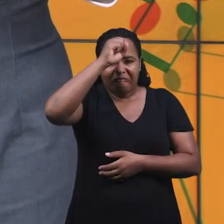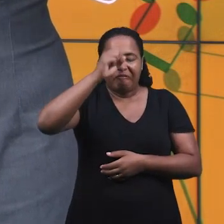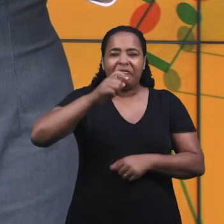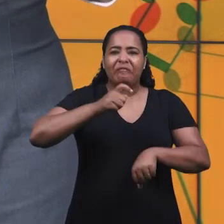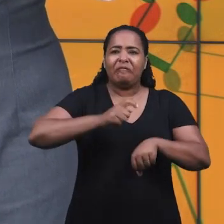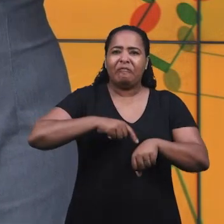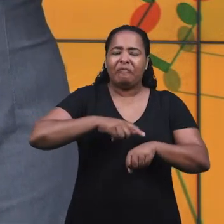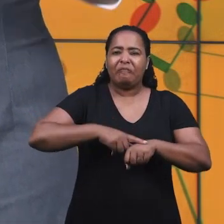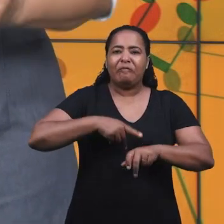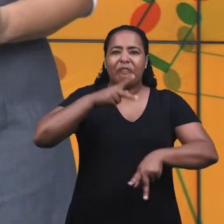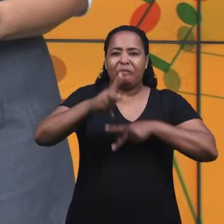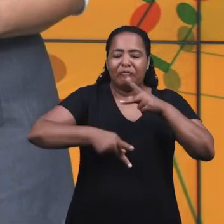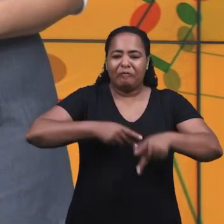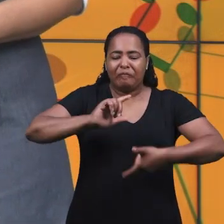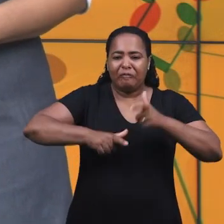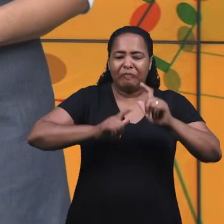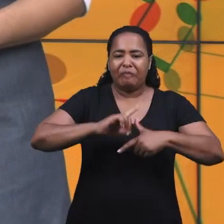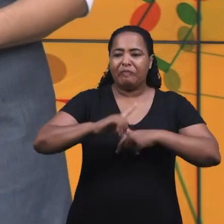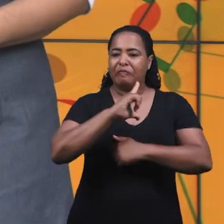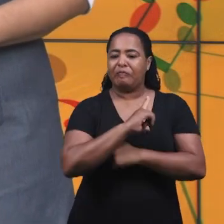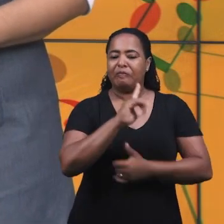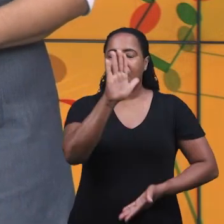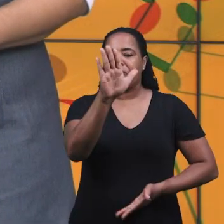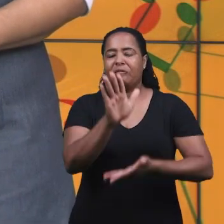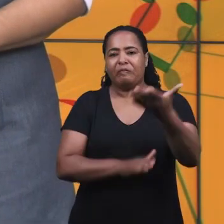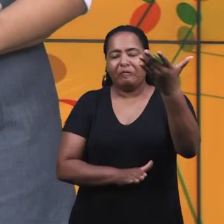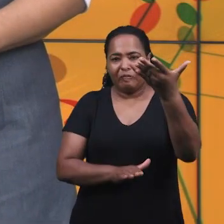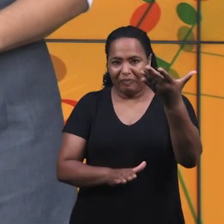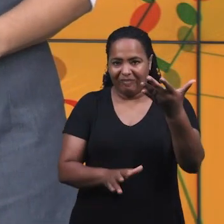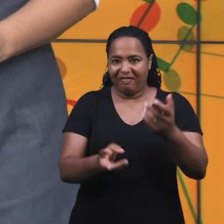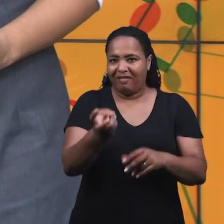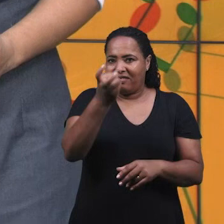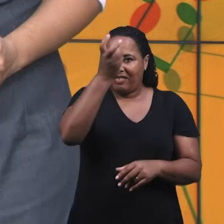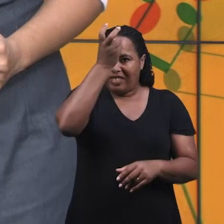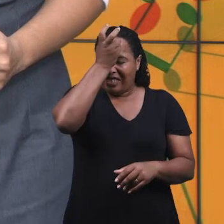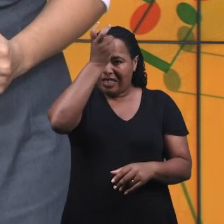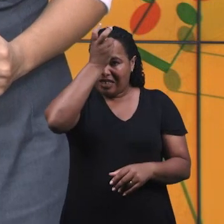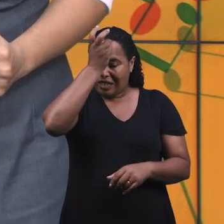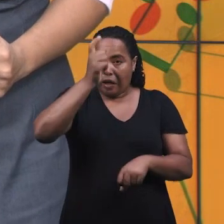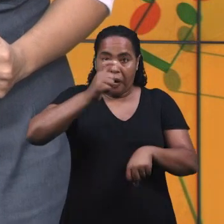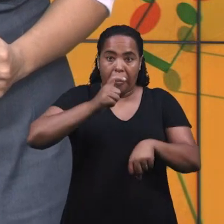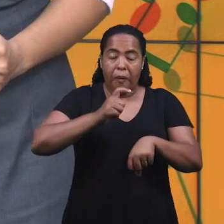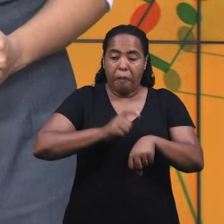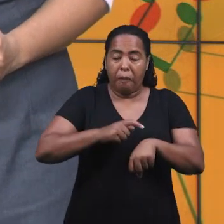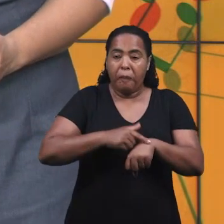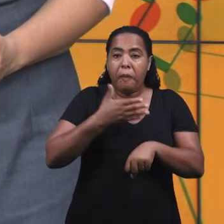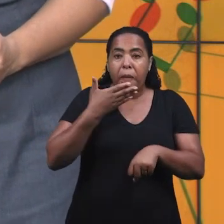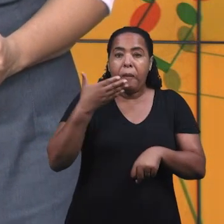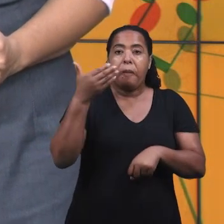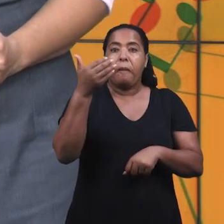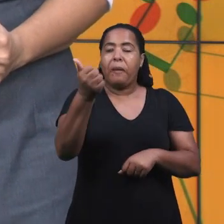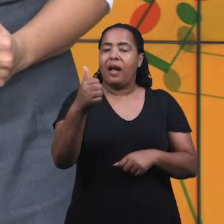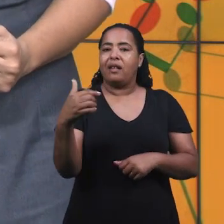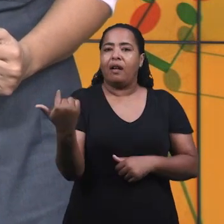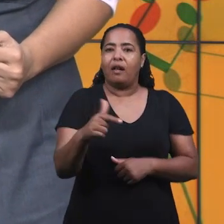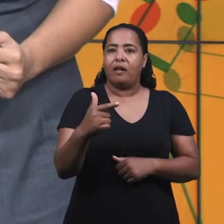quand Israël a quitté l'Égypte. Et je pensais, il n'y a pas de moment meilleur